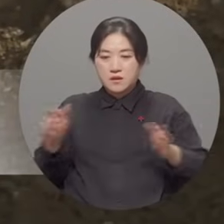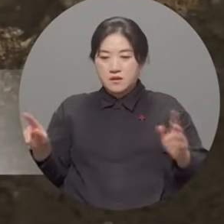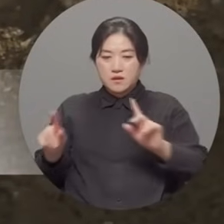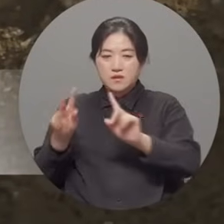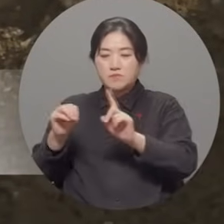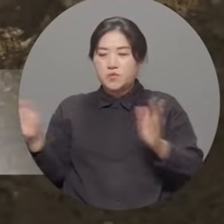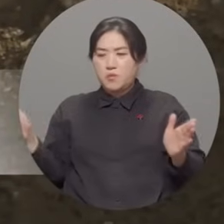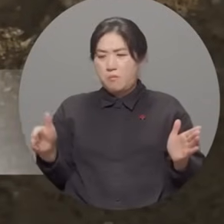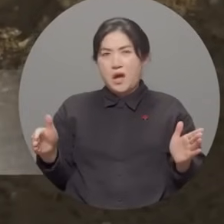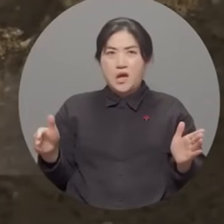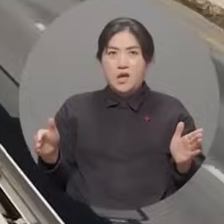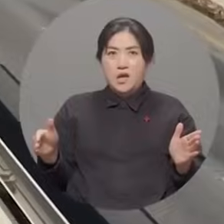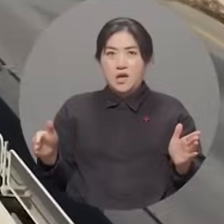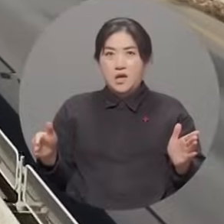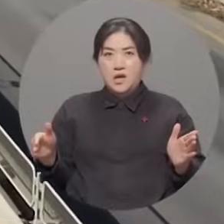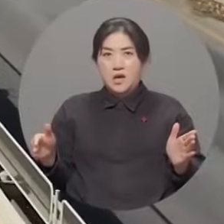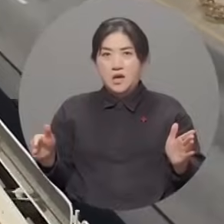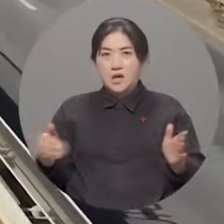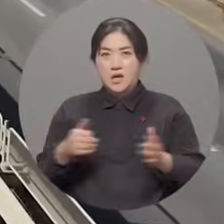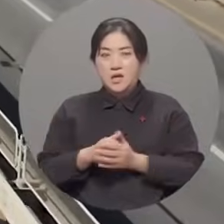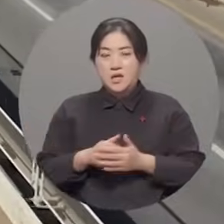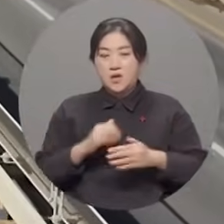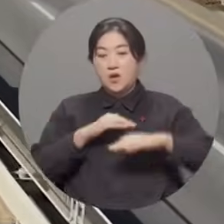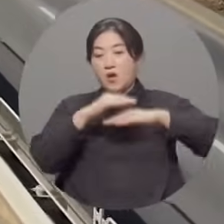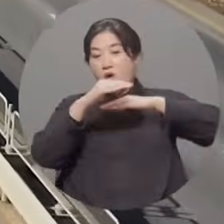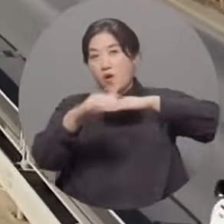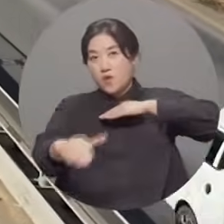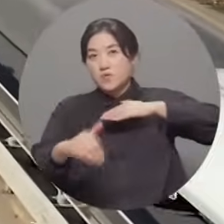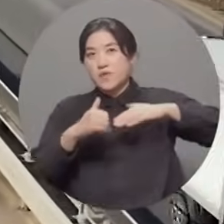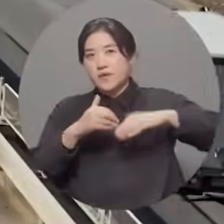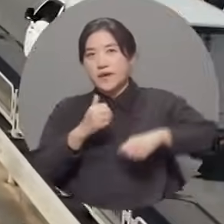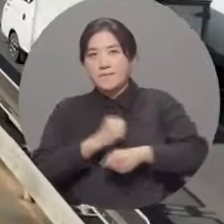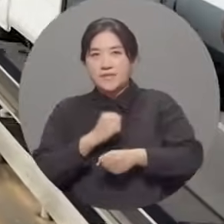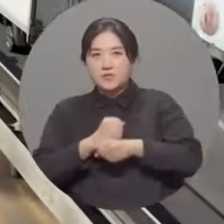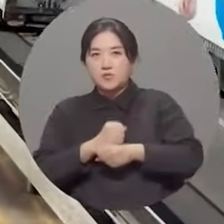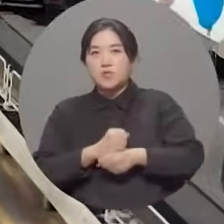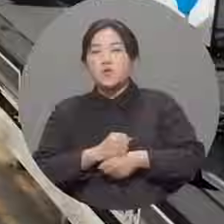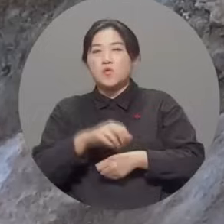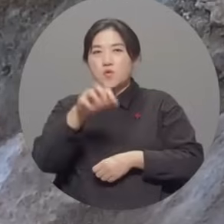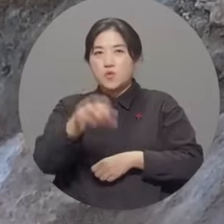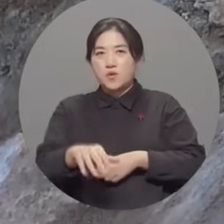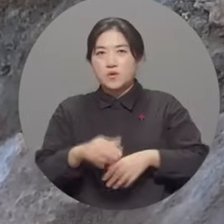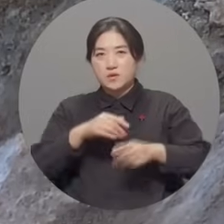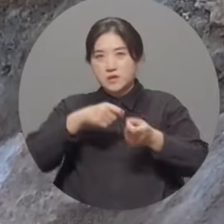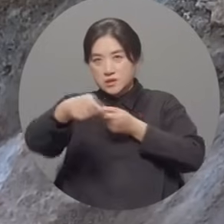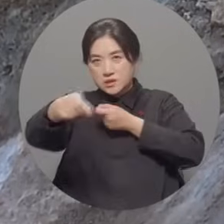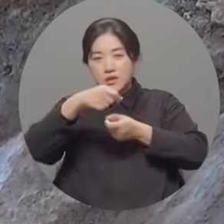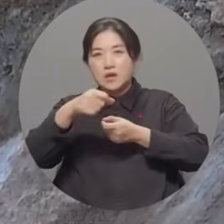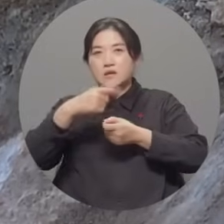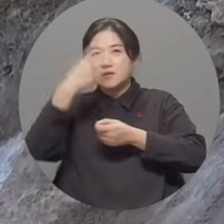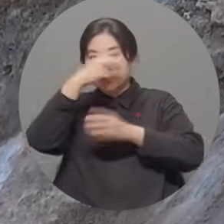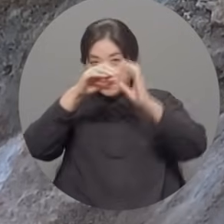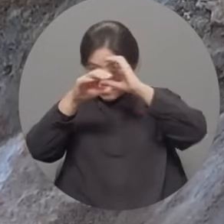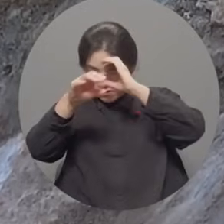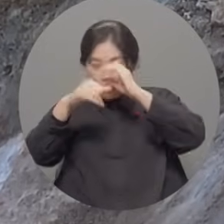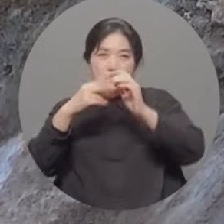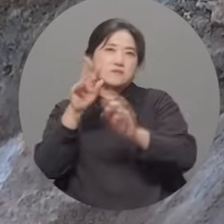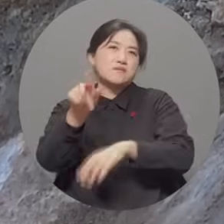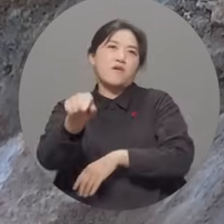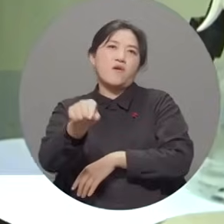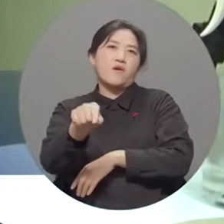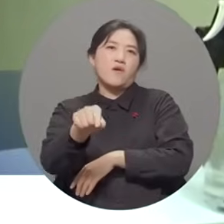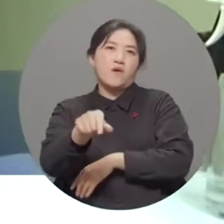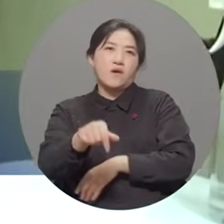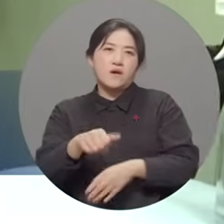정도 줄어들었습니다. 언덕 위에 도로를 개설하는 공사 구간에서는 측량이 잘못된 사실도 확인됐습니다.